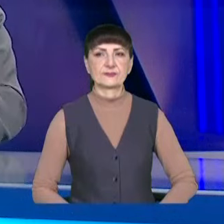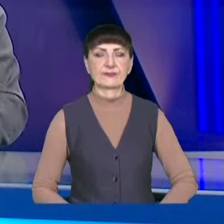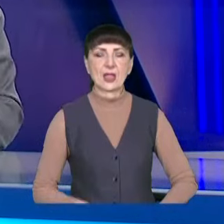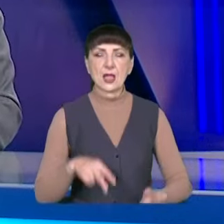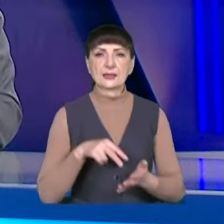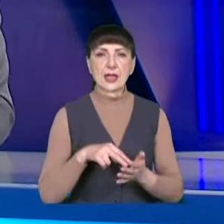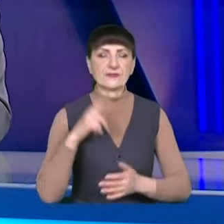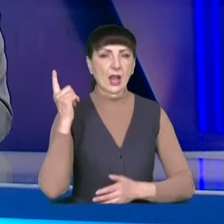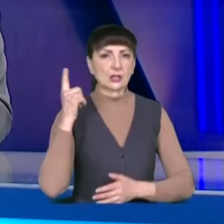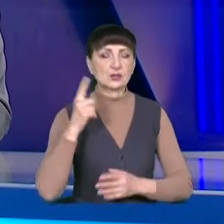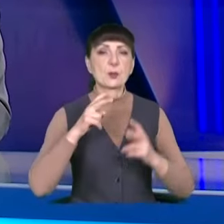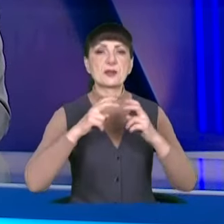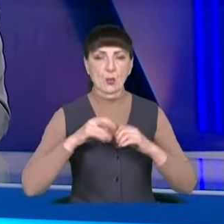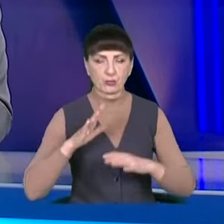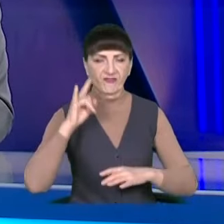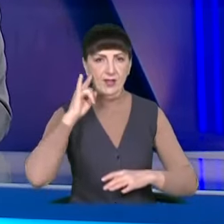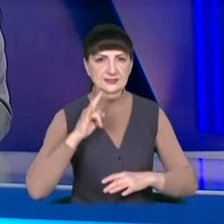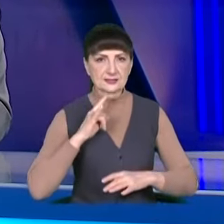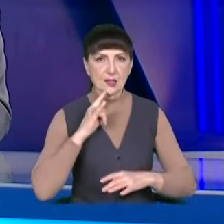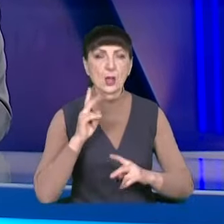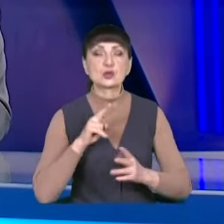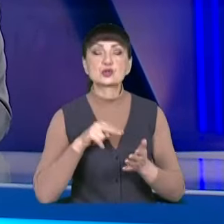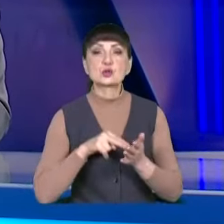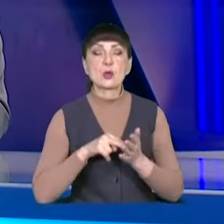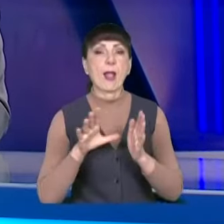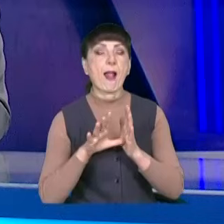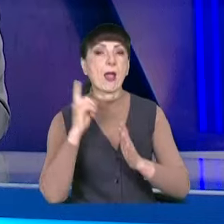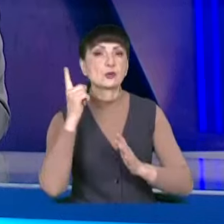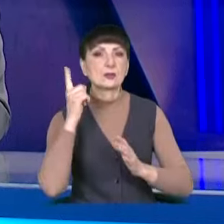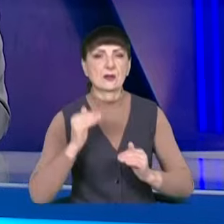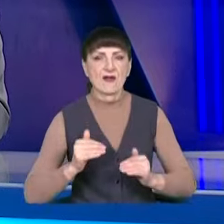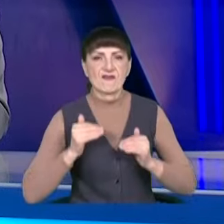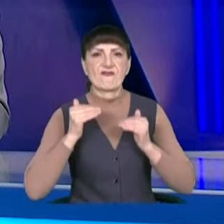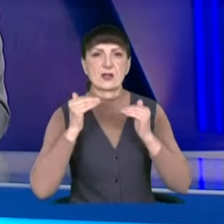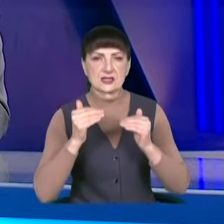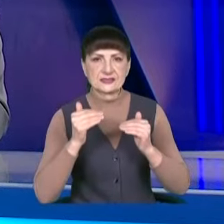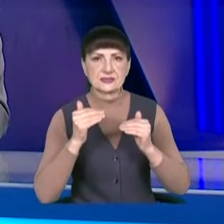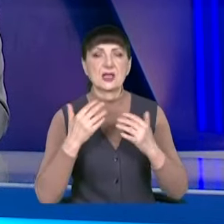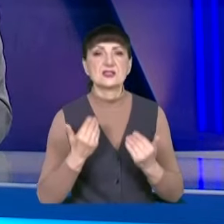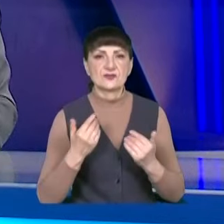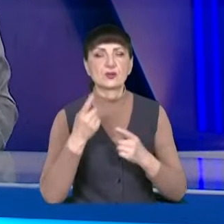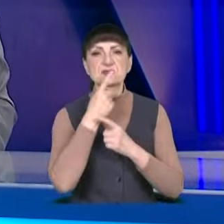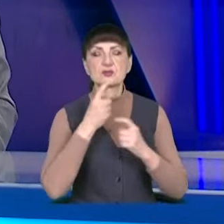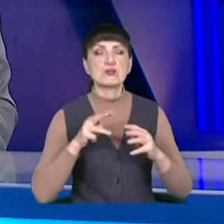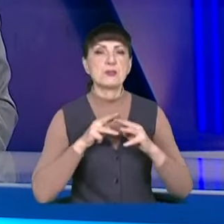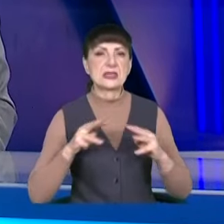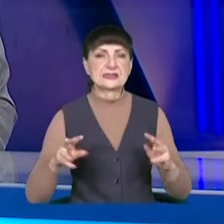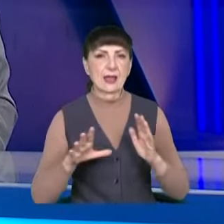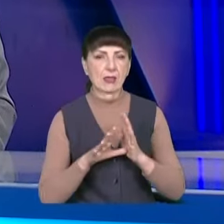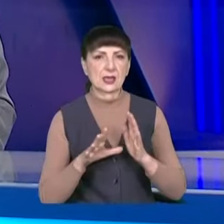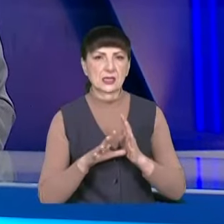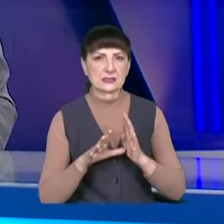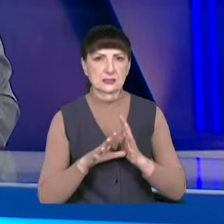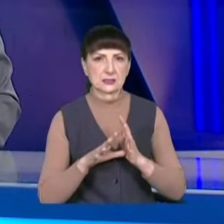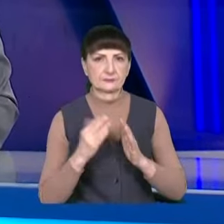за электричество пересмотрят в Казахстане. О том, что стоимость электроэнергии вырастет в ближайшее время, сегодня сообщил министр энергетики